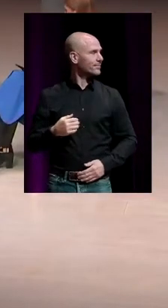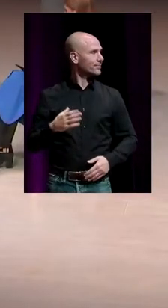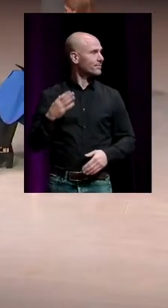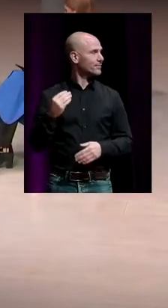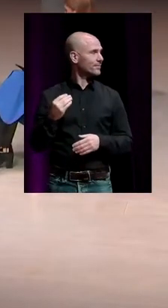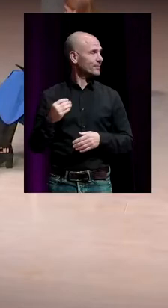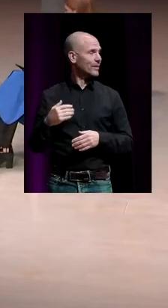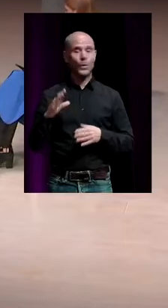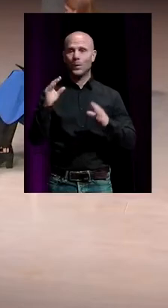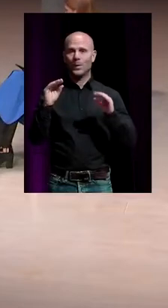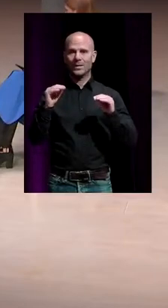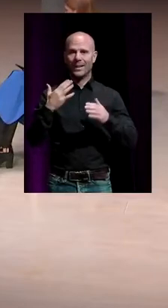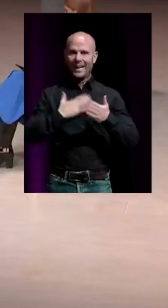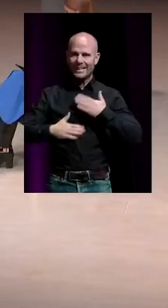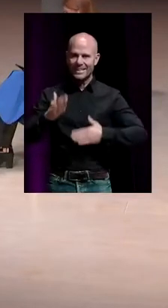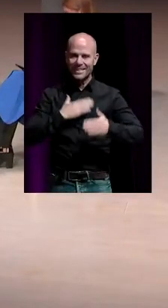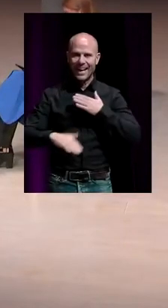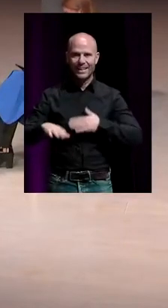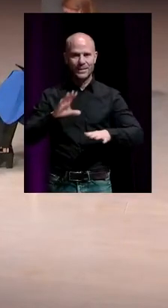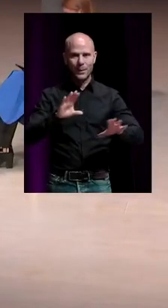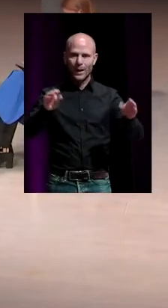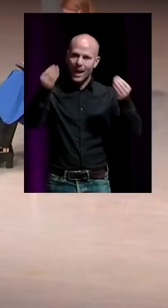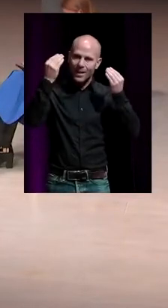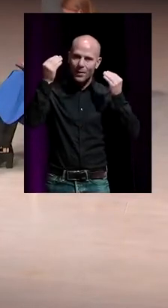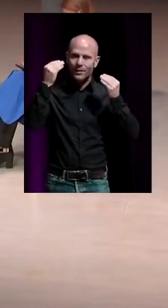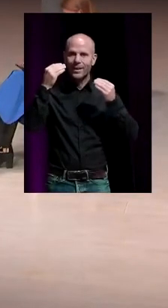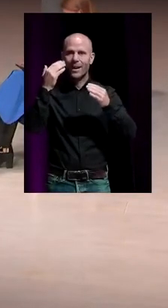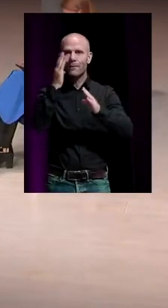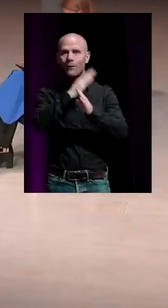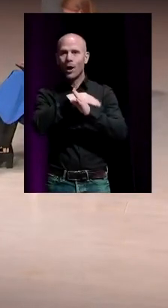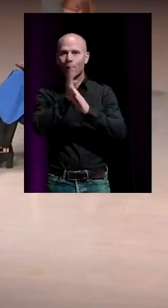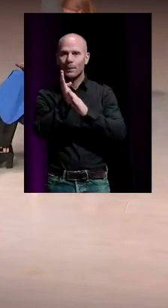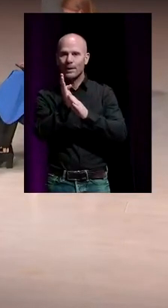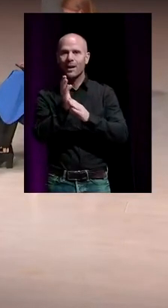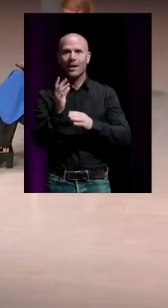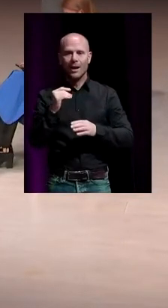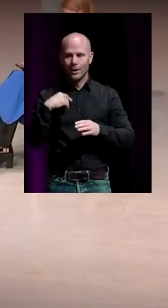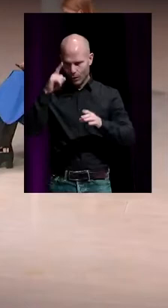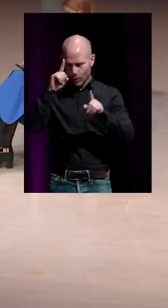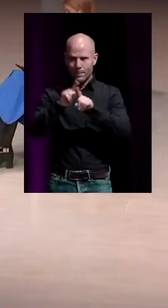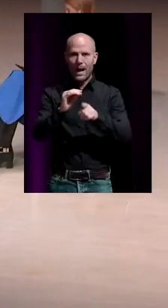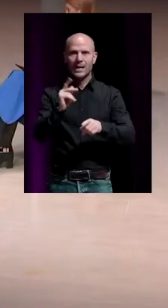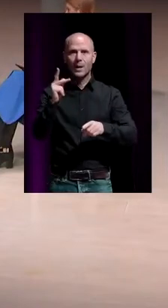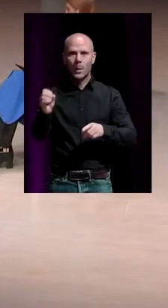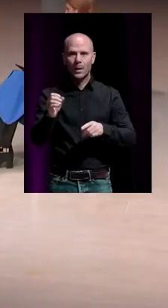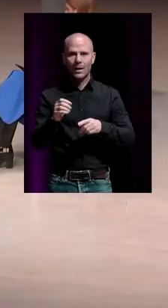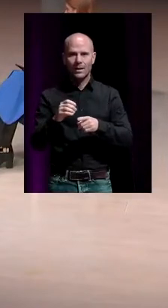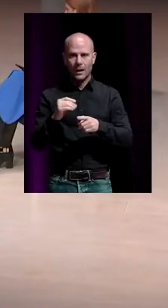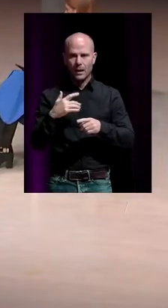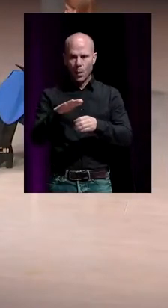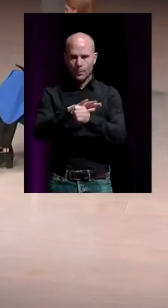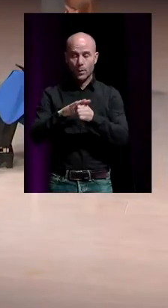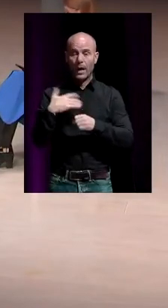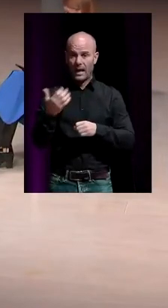en intressant och lärorik förmiddag. Jag håller med Anko där. Det här är ju ett område som för det första är